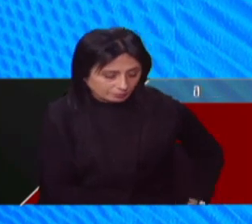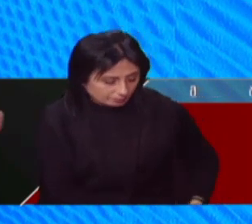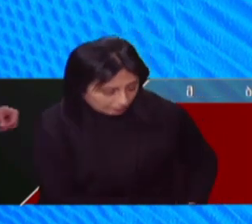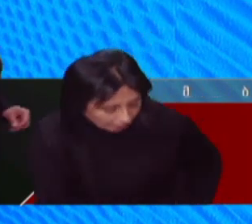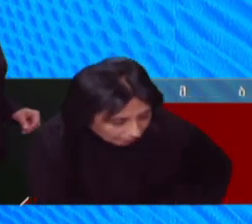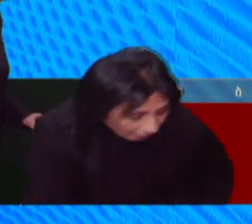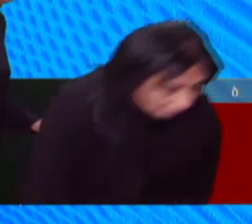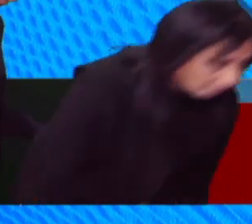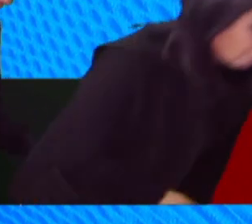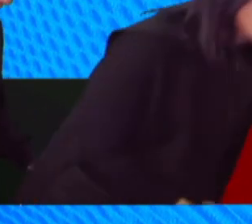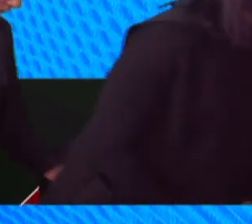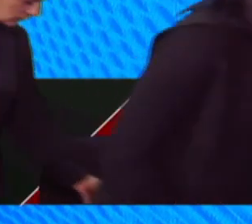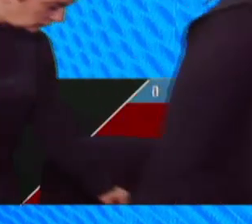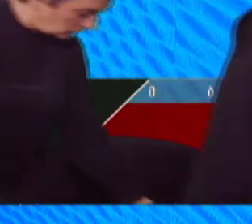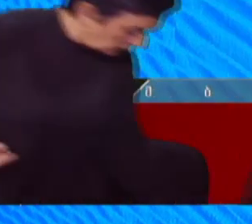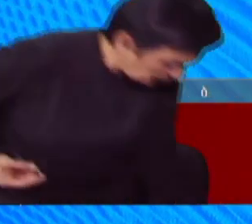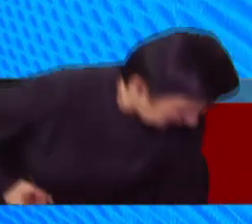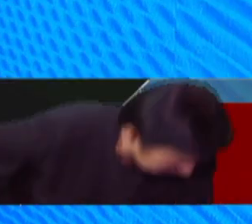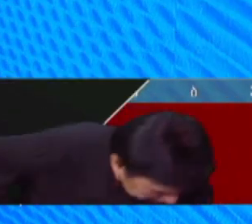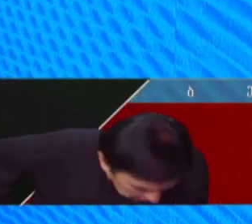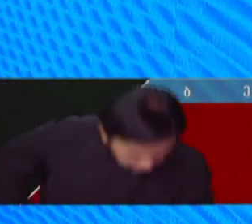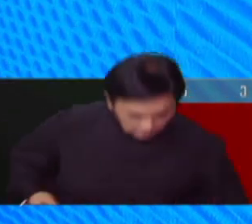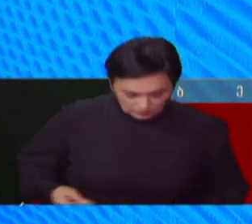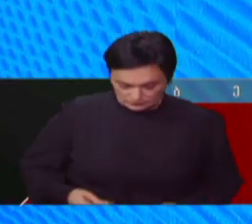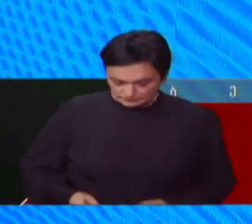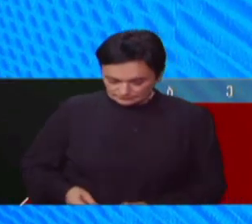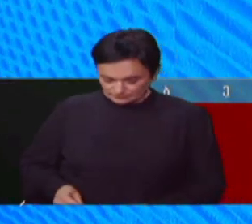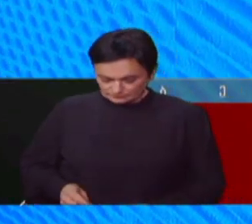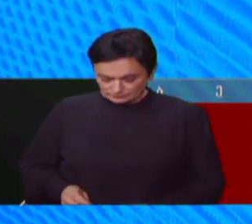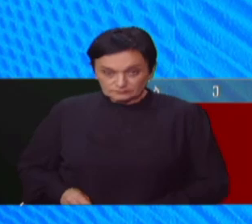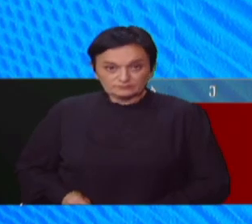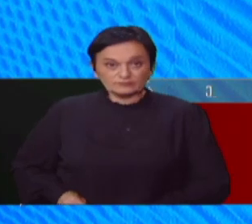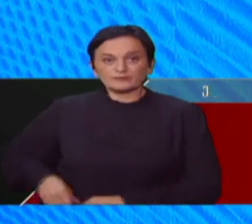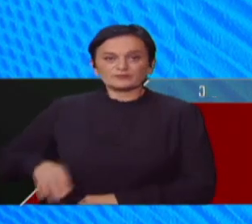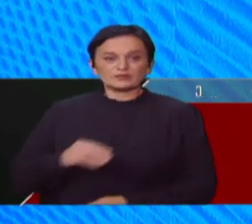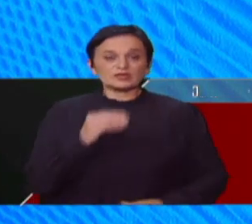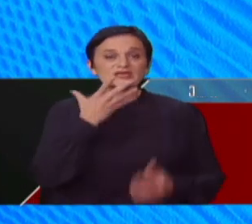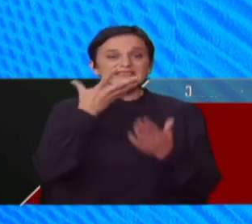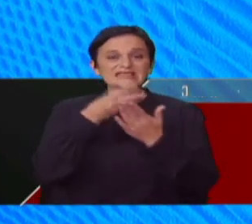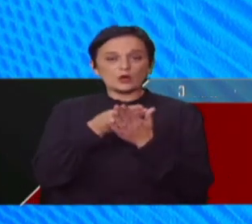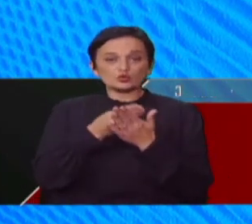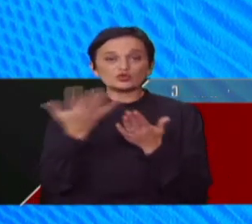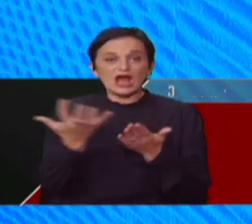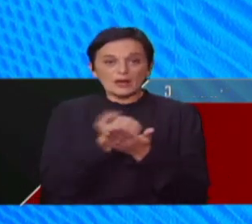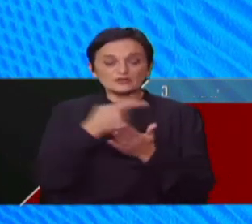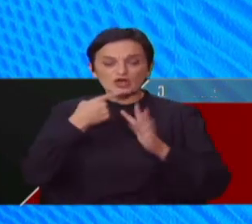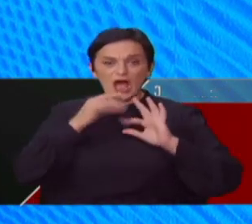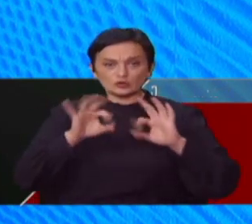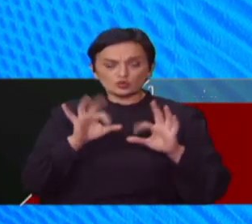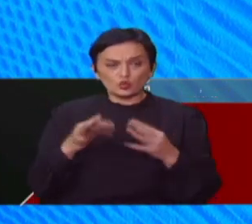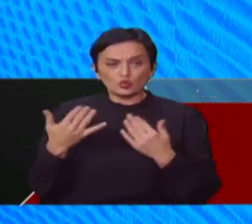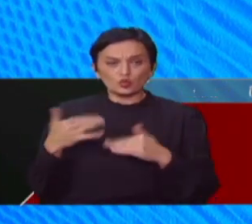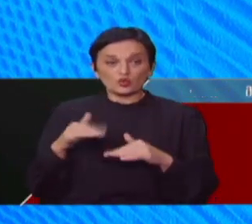პრემიერო, თქვენ აქტივობაზე საუბრობდით ახლაც. ოპოზიცია მაღალ აქტივობას საკუთარ გამარჯვება დაცხადებს